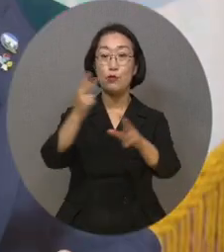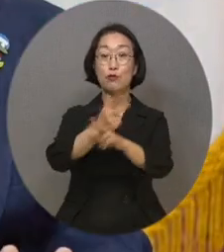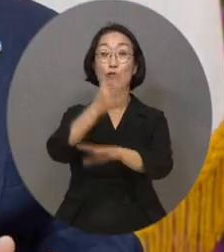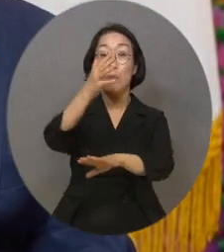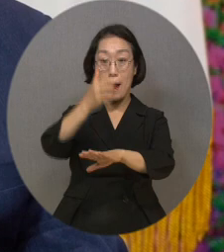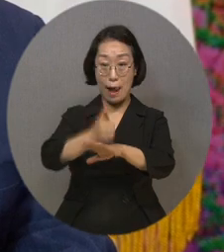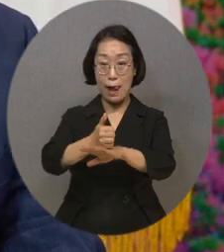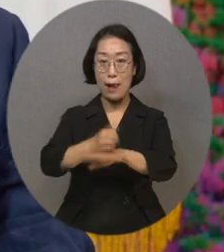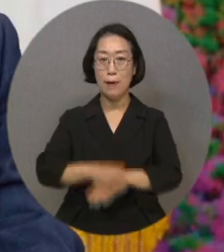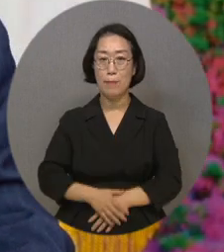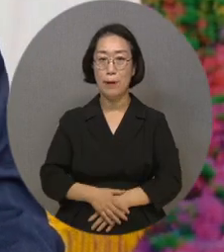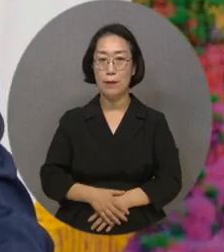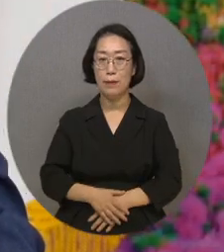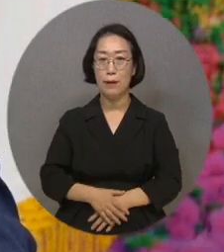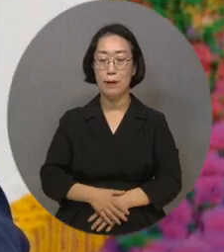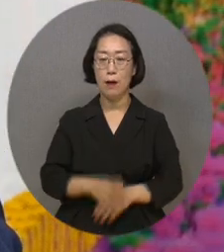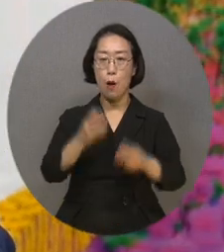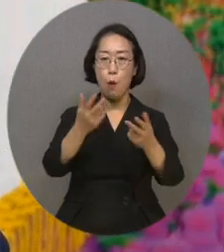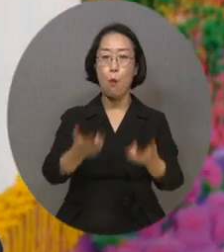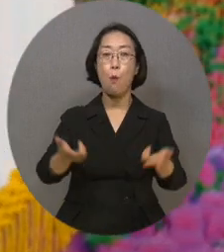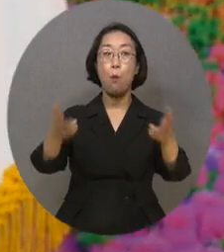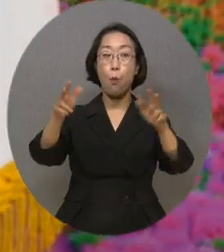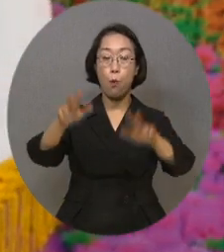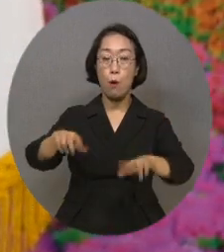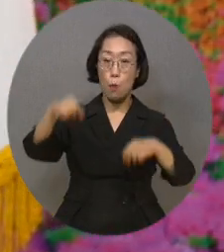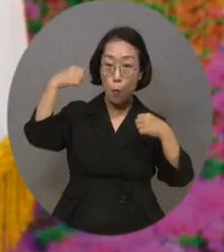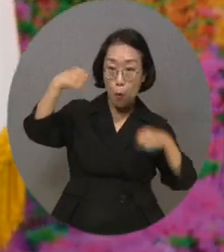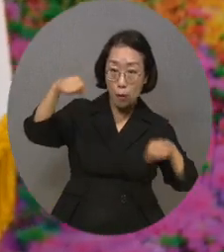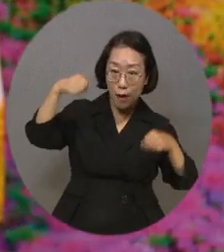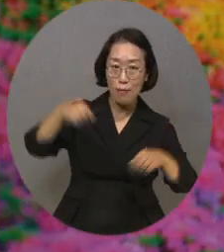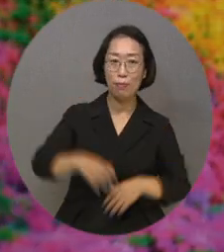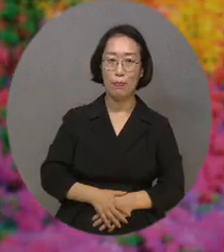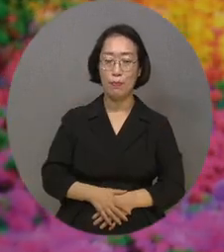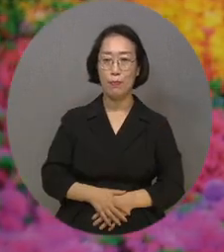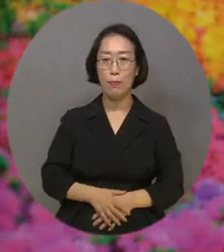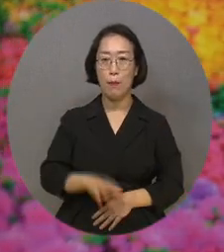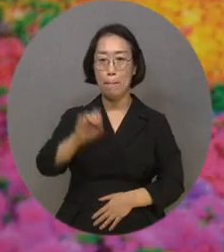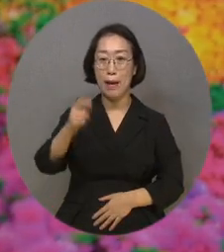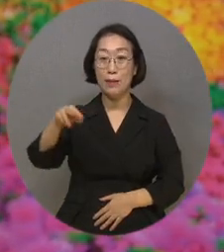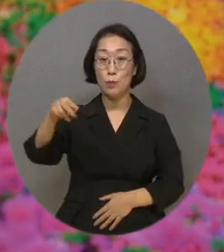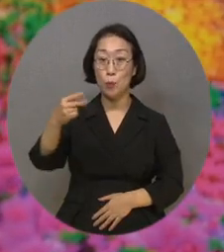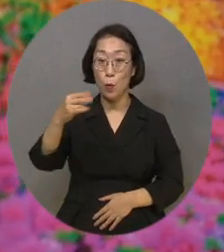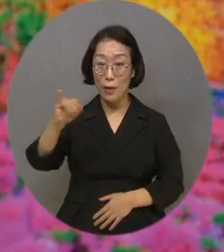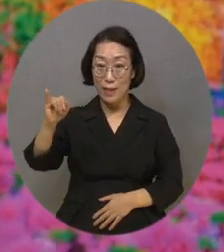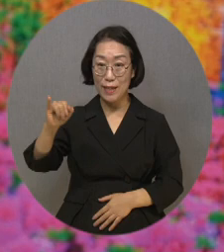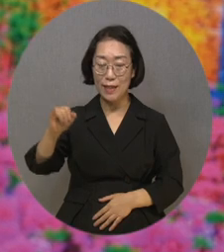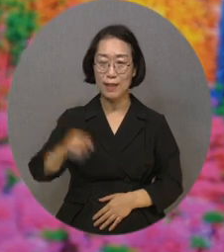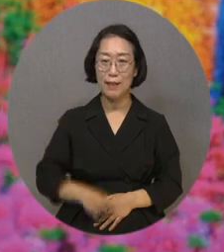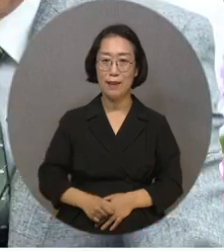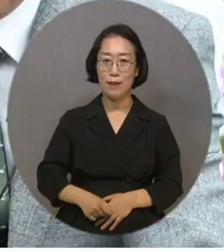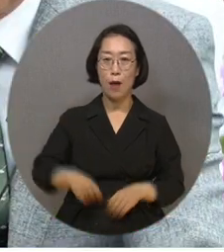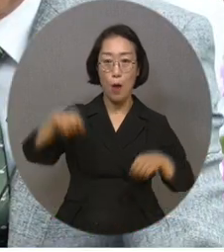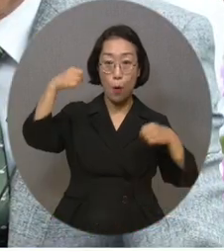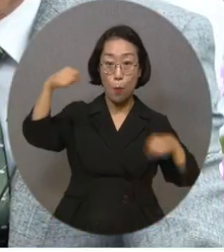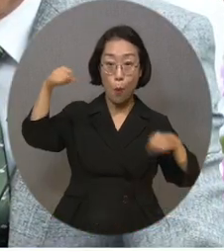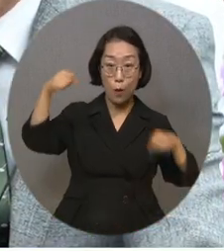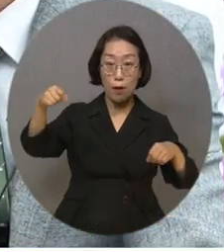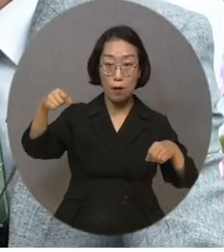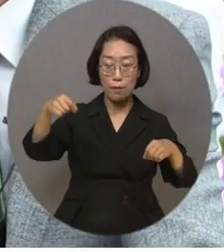이 농악공연이라든가 또 판소리 버스킹 이런 것도 좀 계속 매주 하고 있고, 또